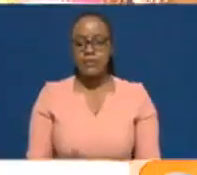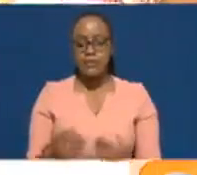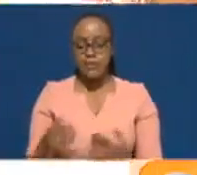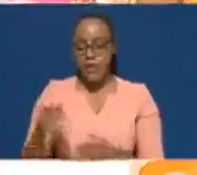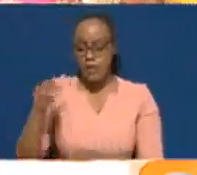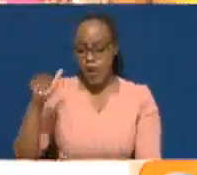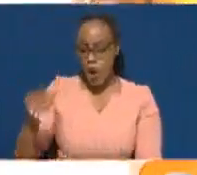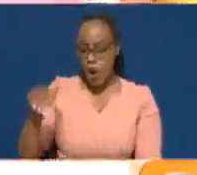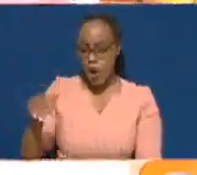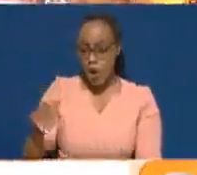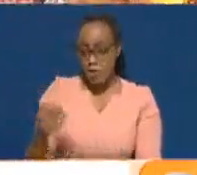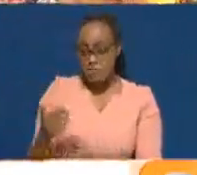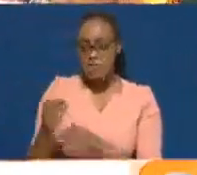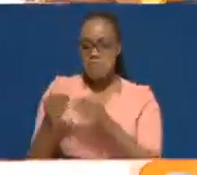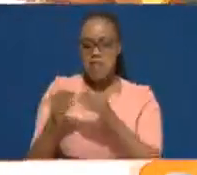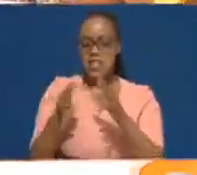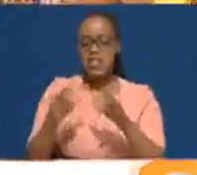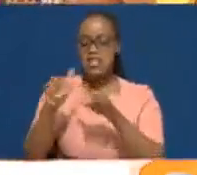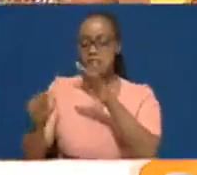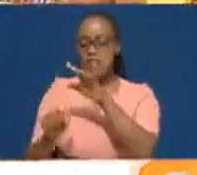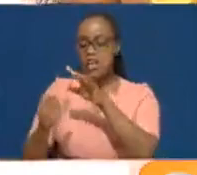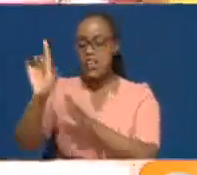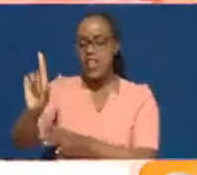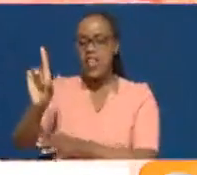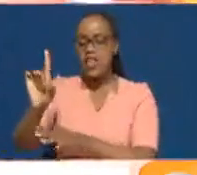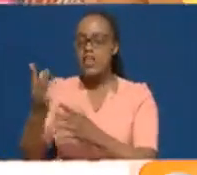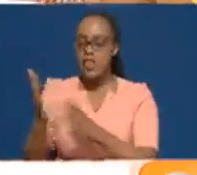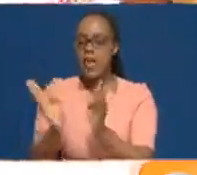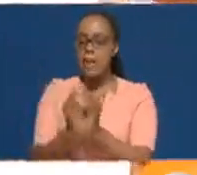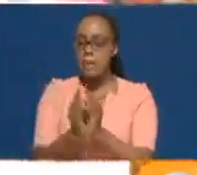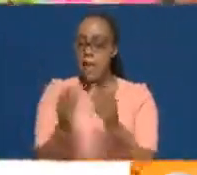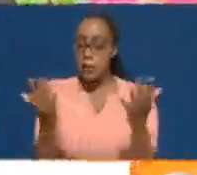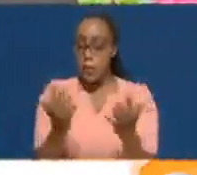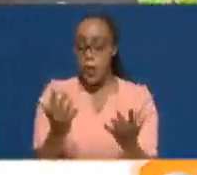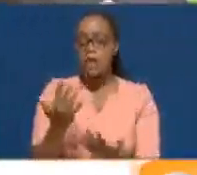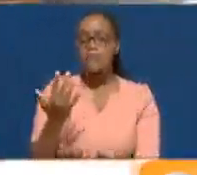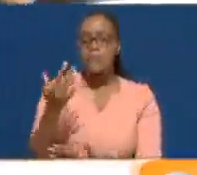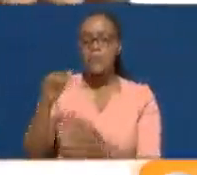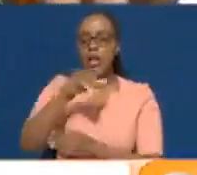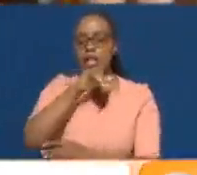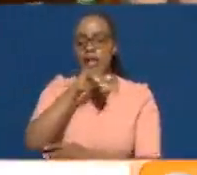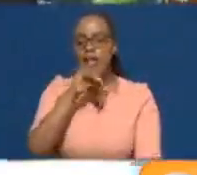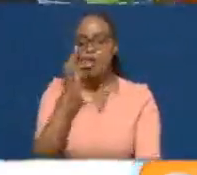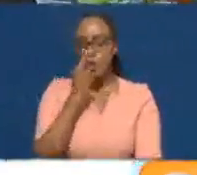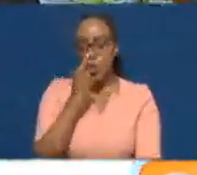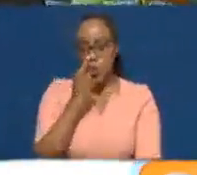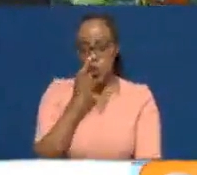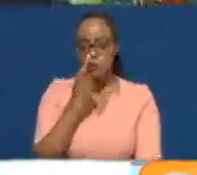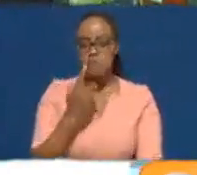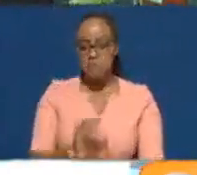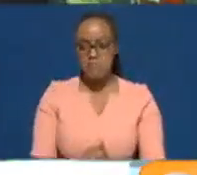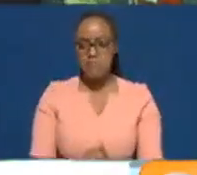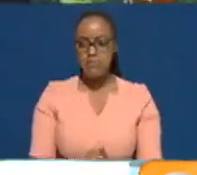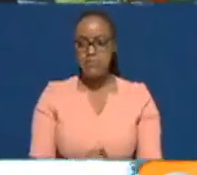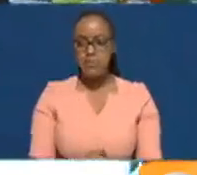Mapema asubuhi viongozi wa kidini walifika maskani yake kinara wa Azimio wa Kenya Raila Odinga.